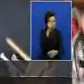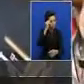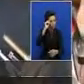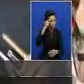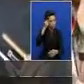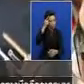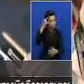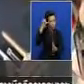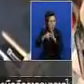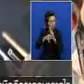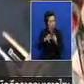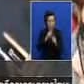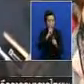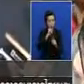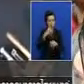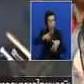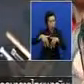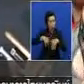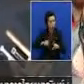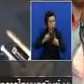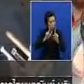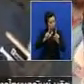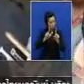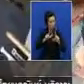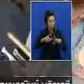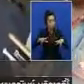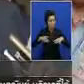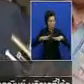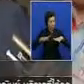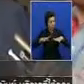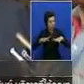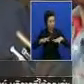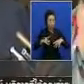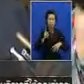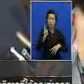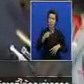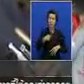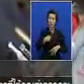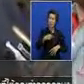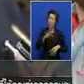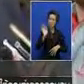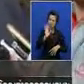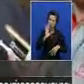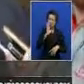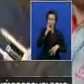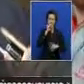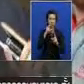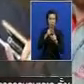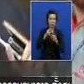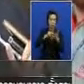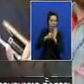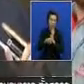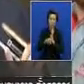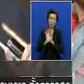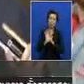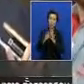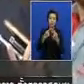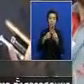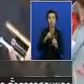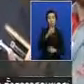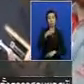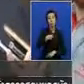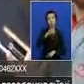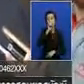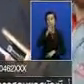าผมพูดว่าประชาชน1ล้านคนไม่ยอมรับเรื่องนี้นั่นผมไม่ได้หมายความว่าอย่างนั้นนะผมหมายความ